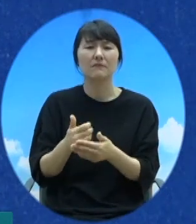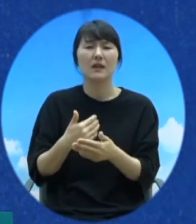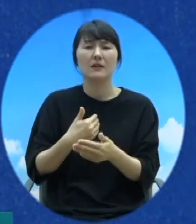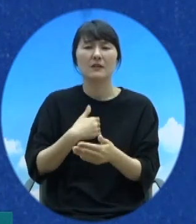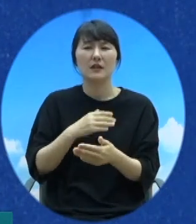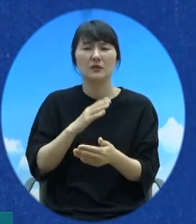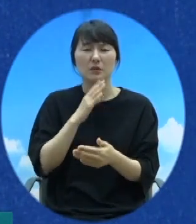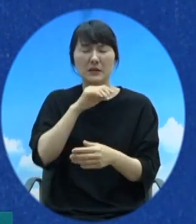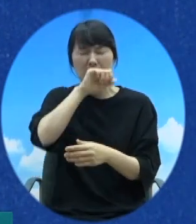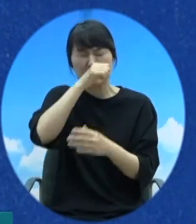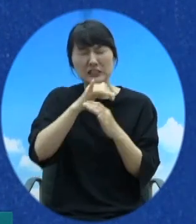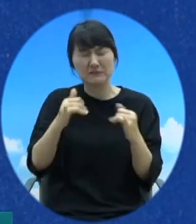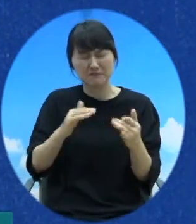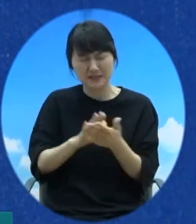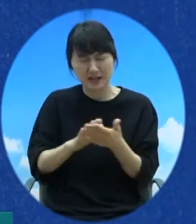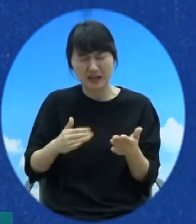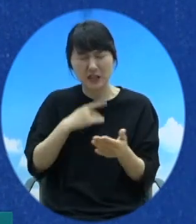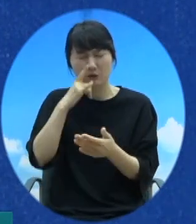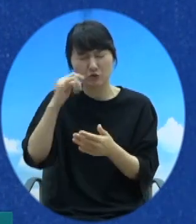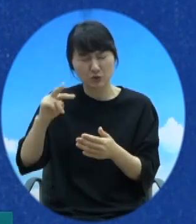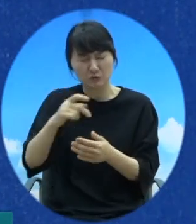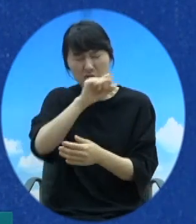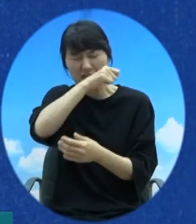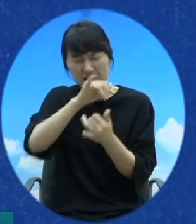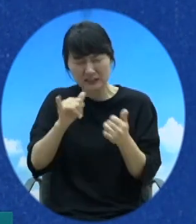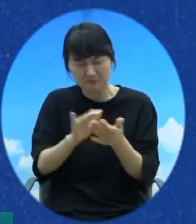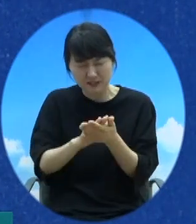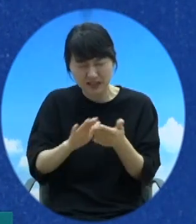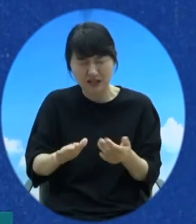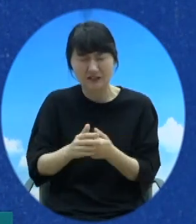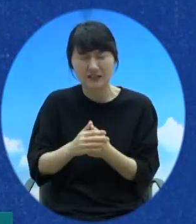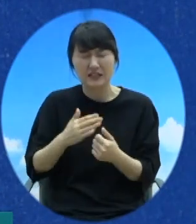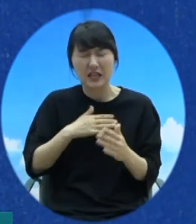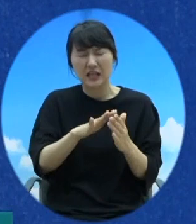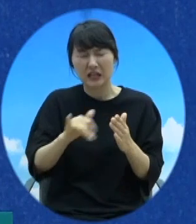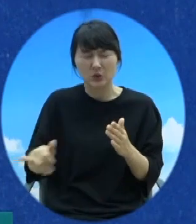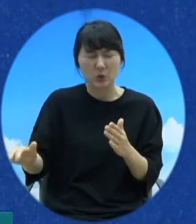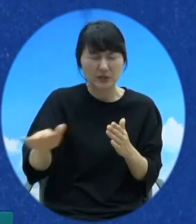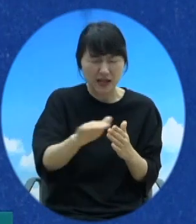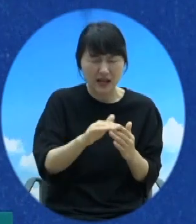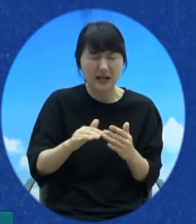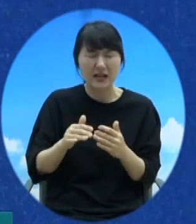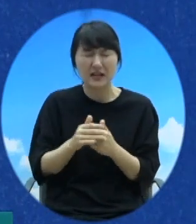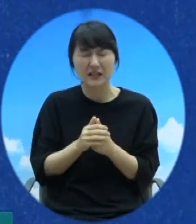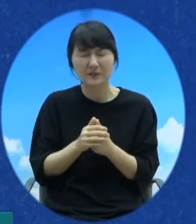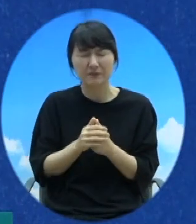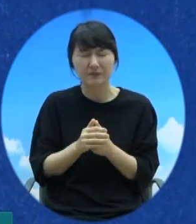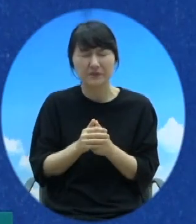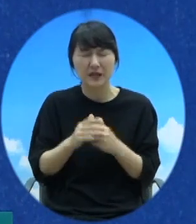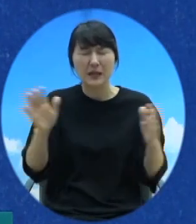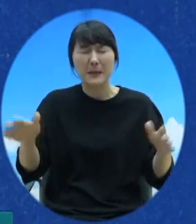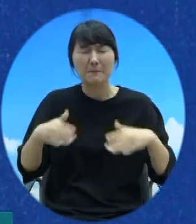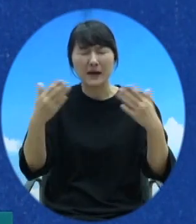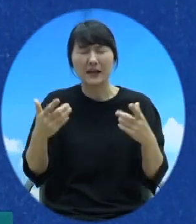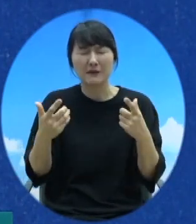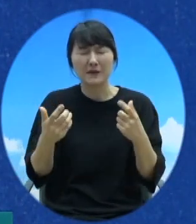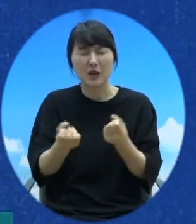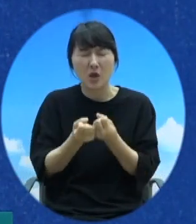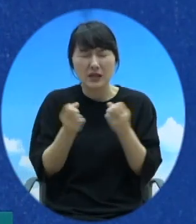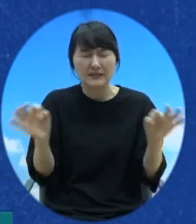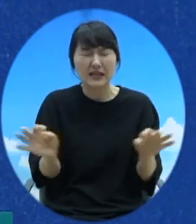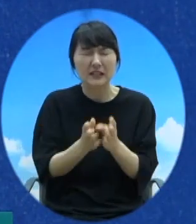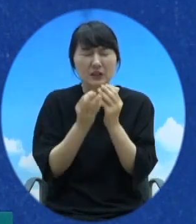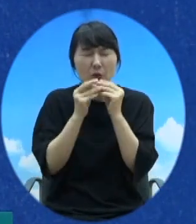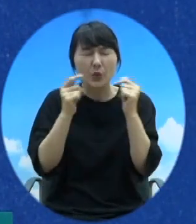저는 흑인입니다. 저희 부모님도 흑인입니다. 저와 저희 가족은 정말 바람에 날리는 먼지처럼